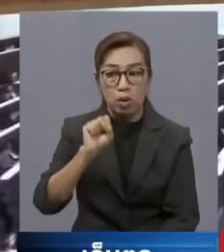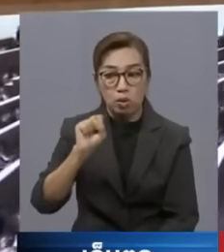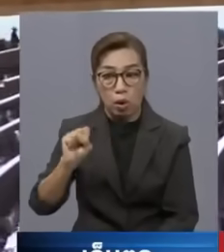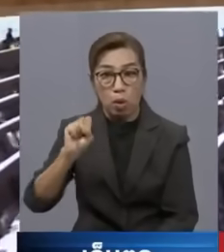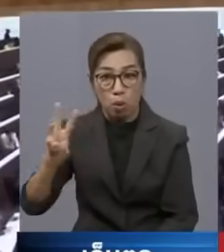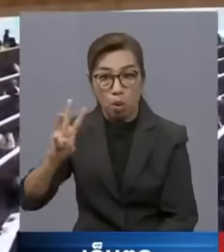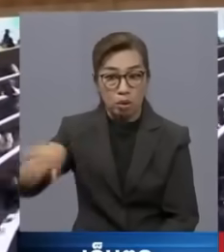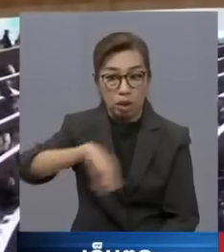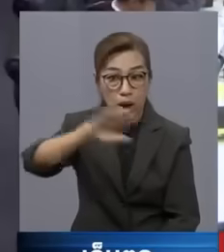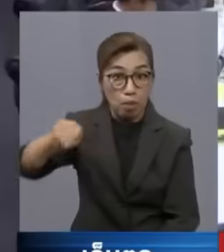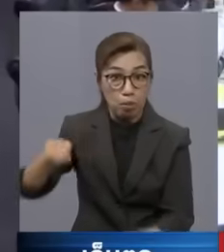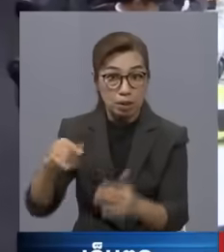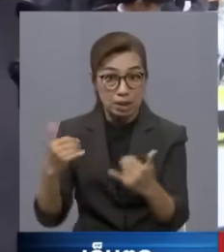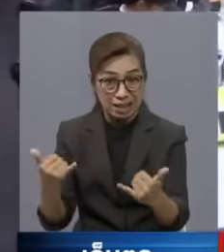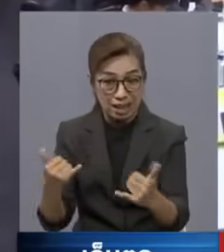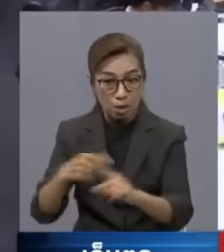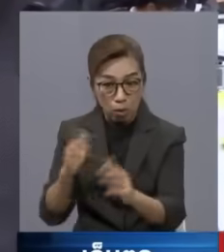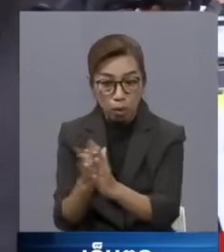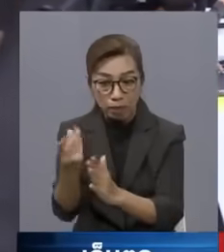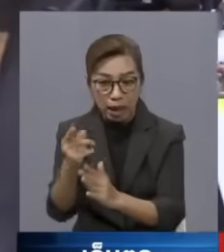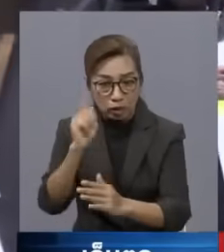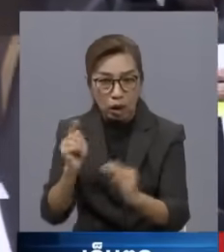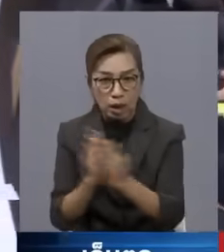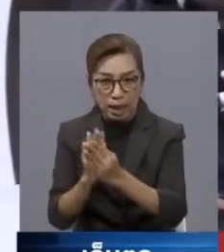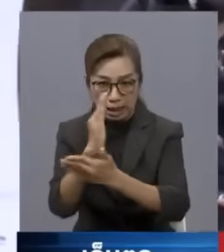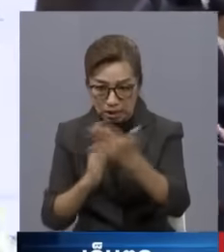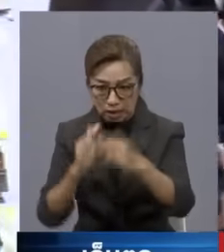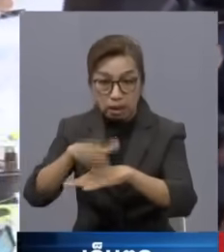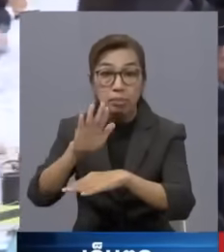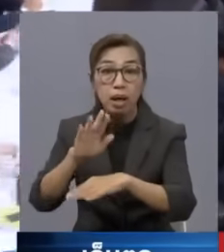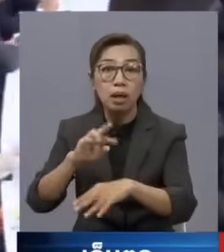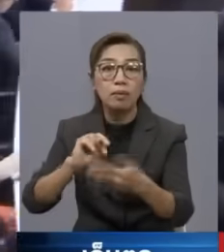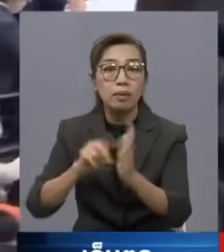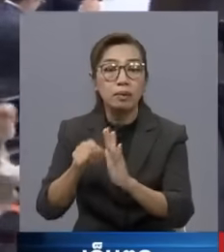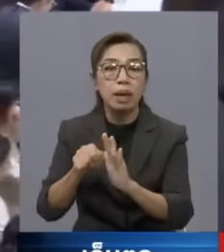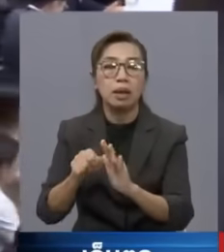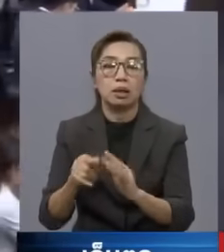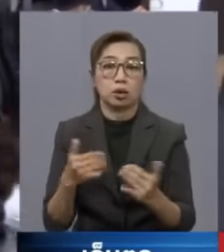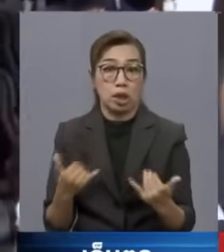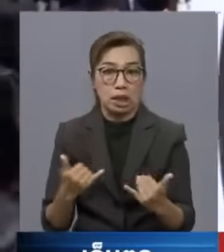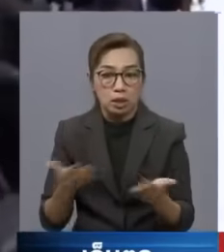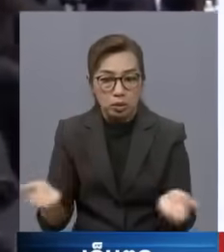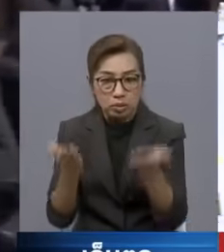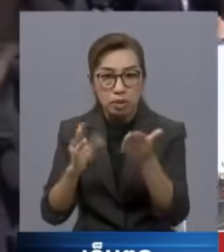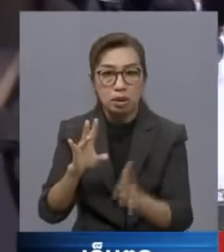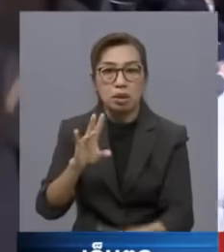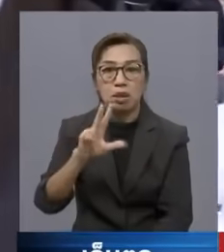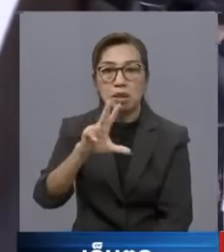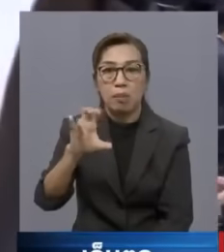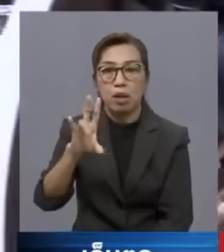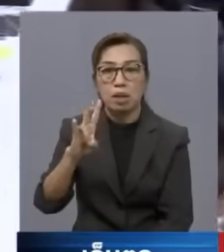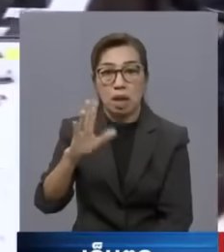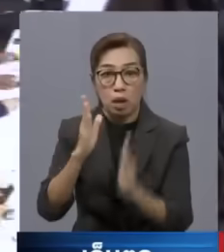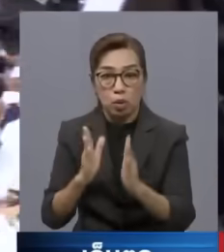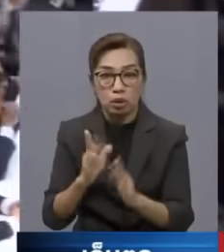เท่าที่มีอยู่ของทั้ง 2สภาหมายความว่าต้องได้รับเสียงสนสนับสนุนอย่างน้อย375เสียง